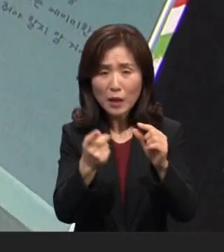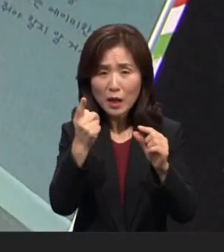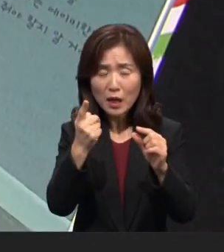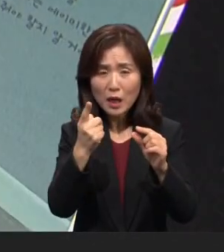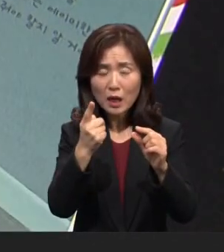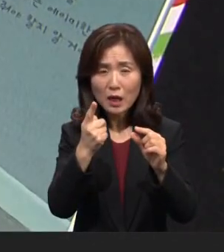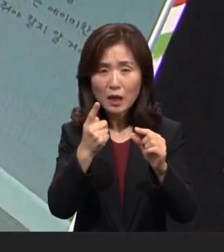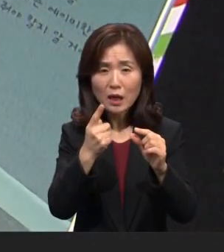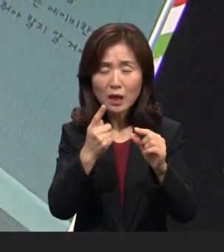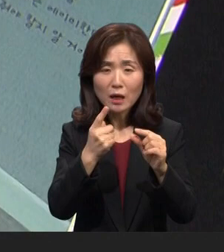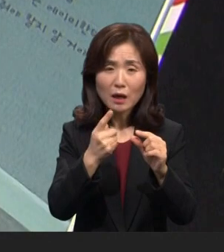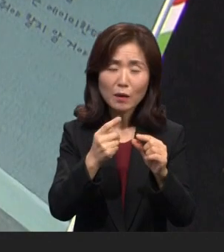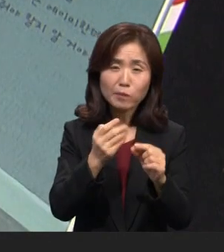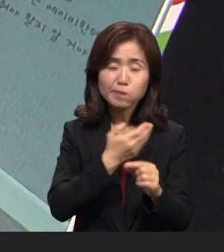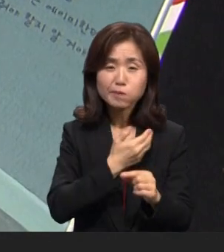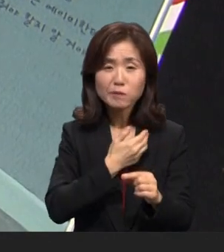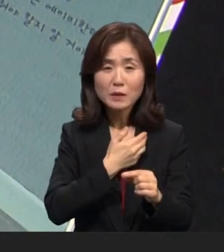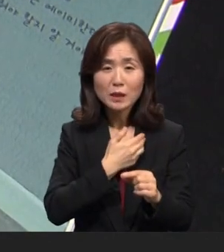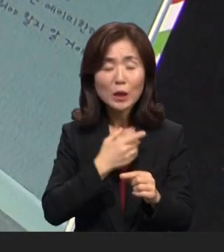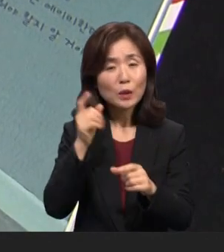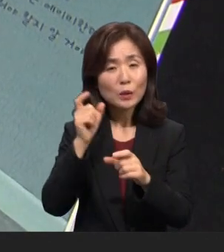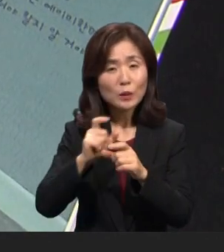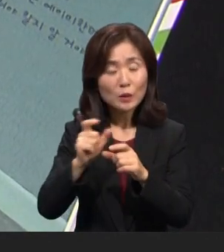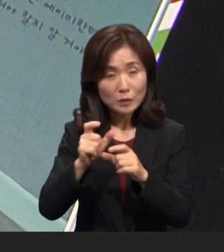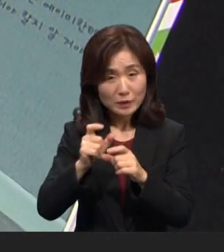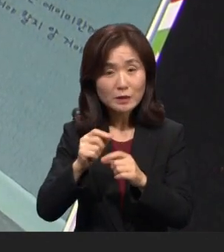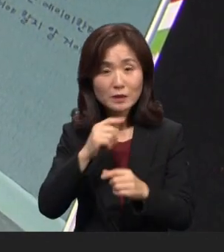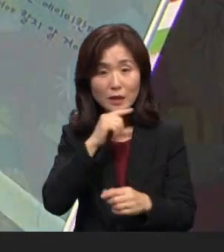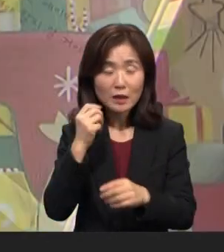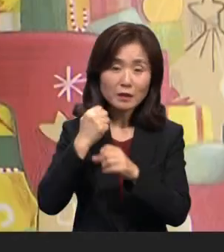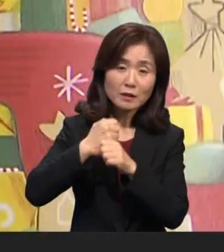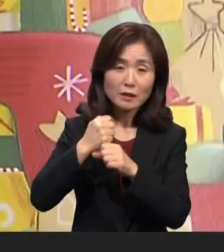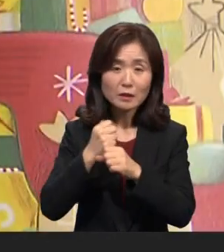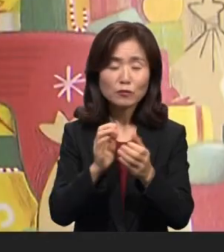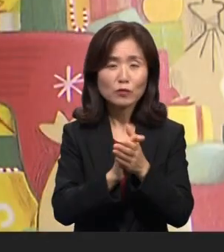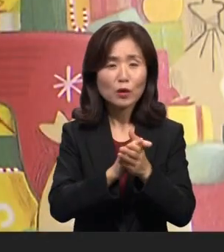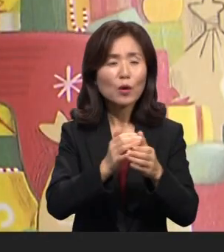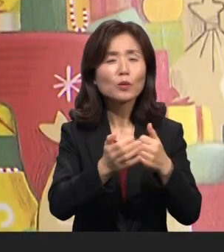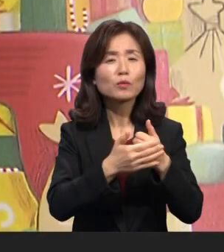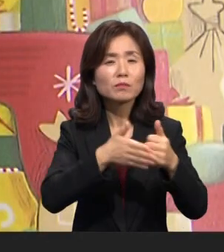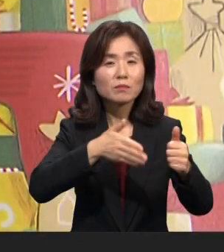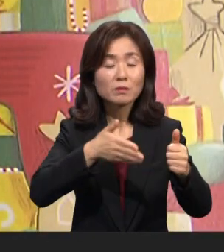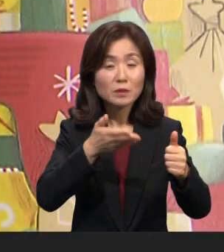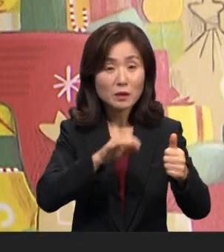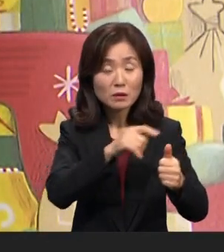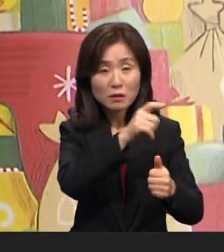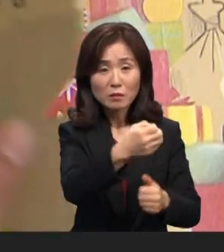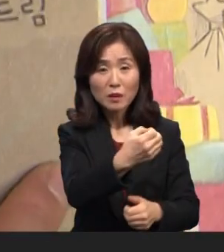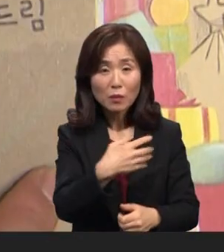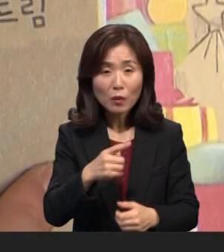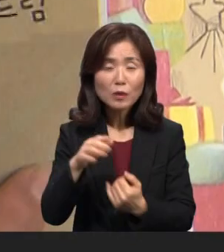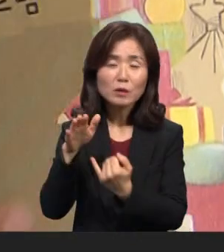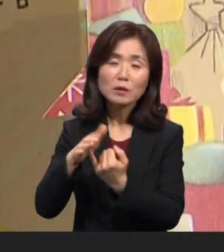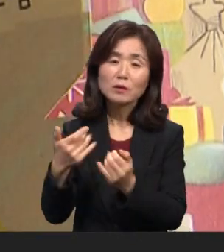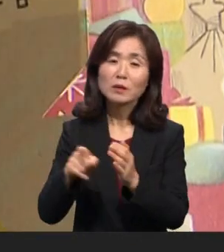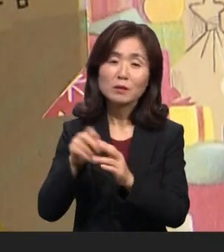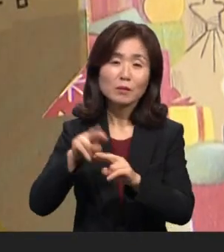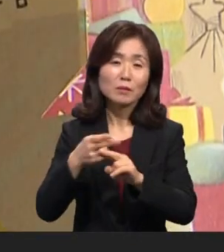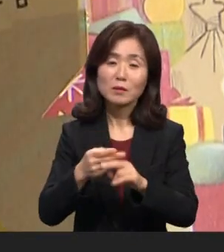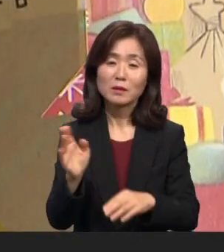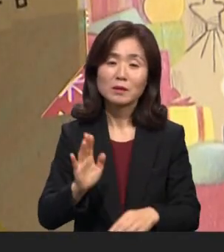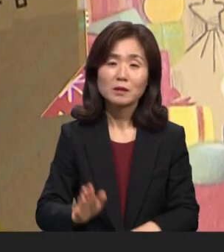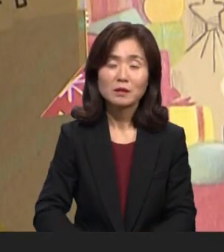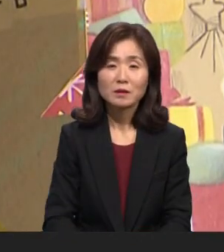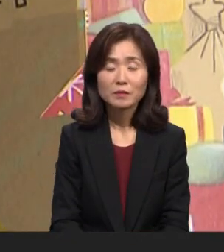고민이 깊어진 산타는 친구들에게 도움을 요청하지만 그들이 말한 선물은 소녀를 위한 게 아니었습니다.